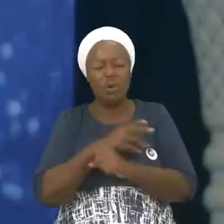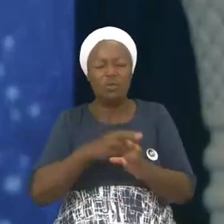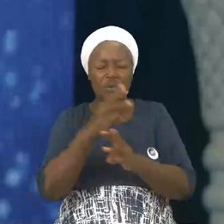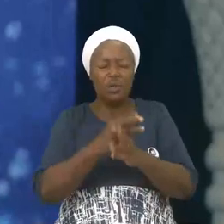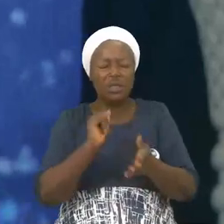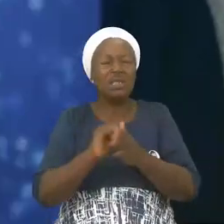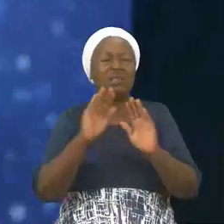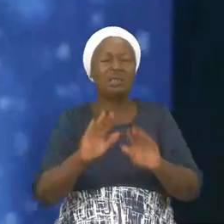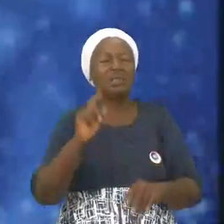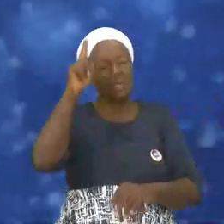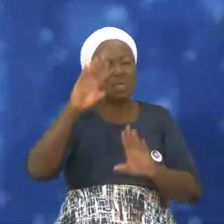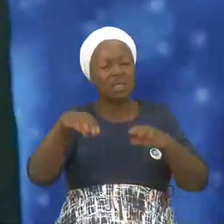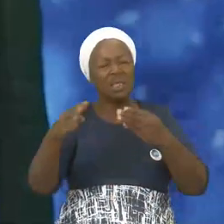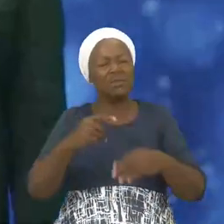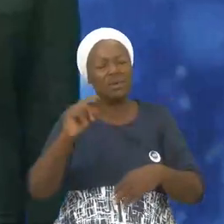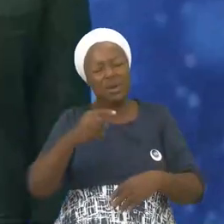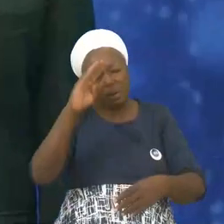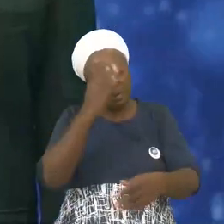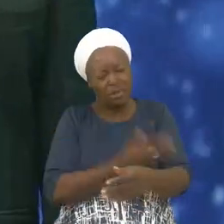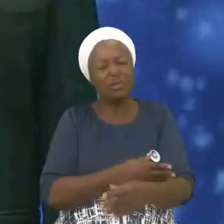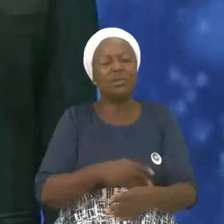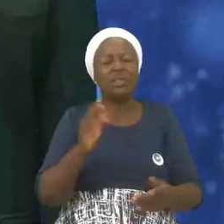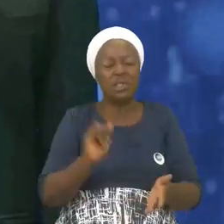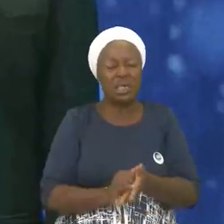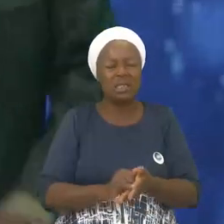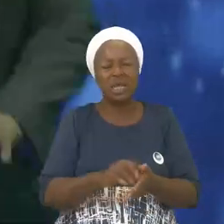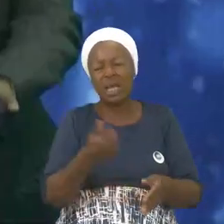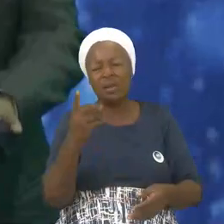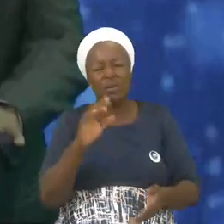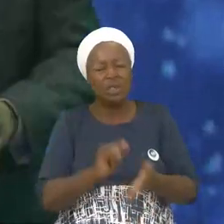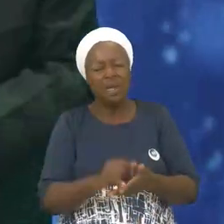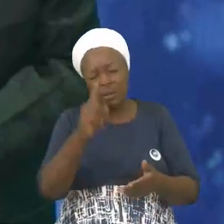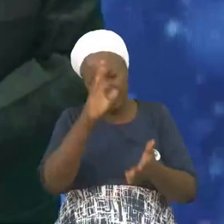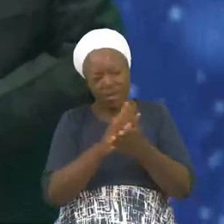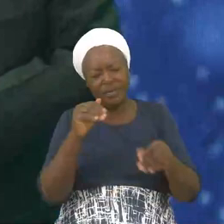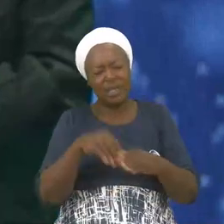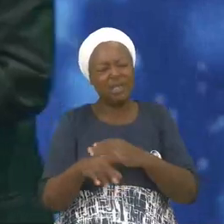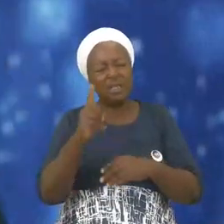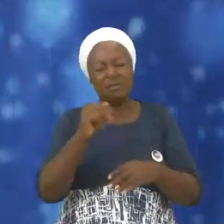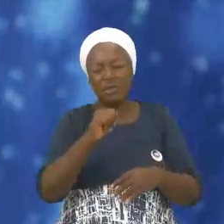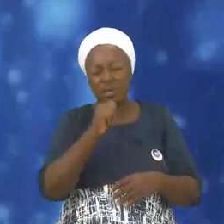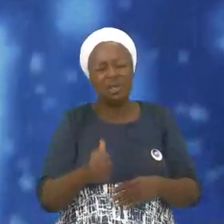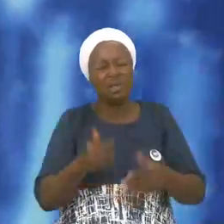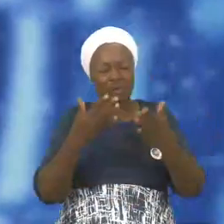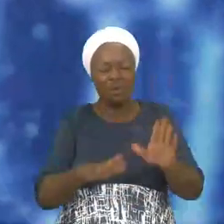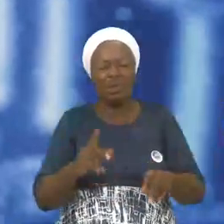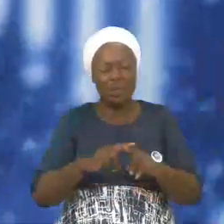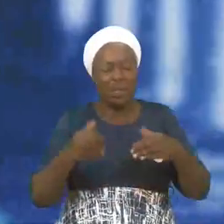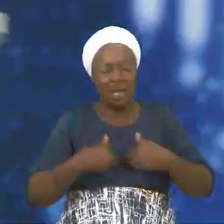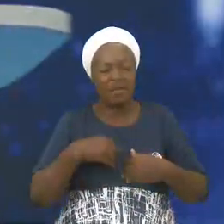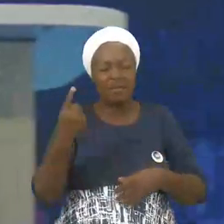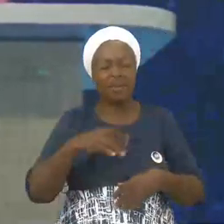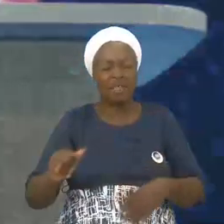amour, ta miséricorde, car Dieu a tant aimé le monde, qu'il a donné son Fils unique, afin que quiconque croit en lui